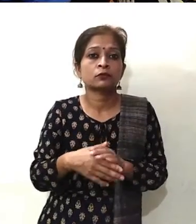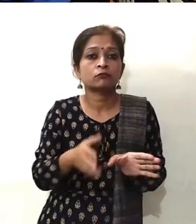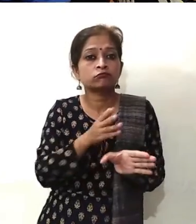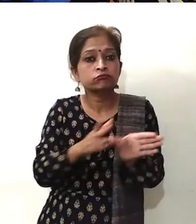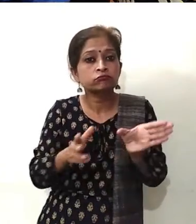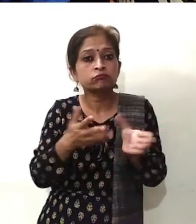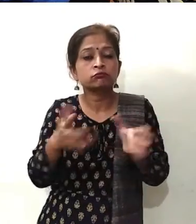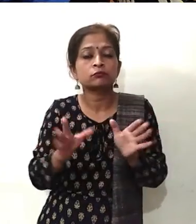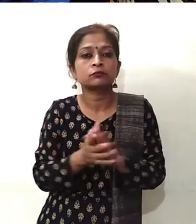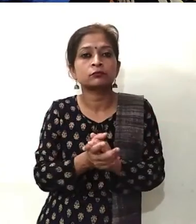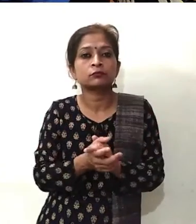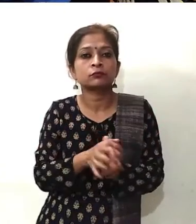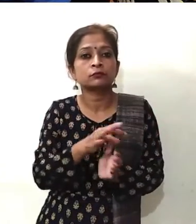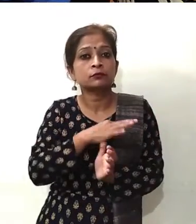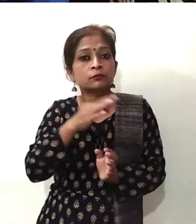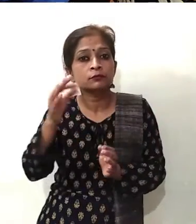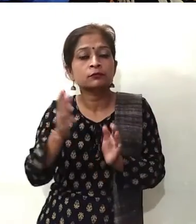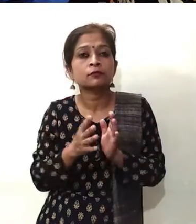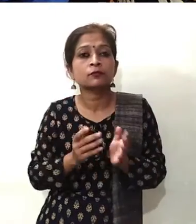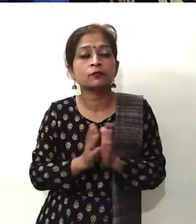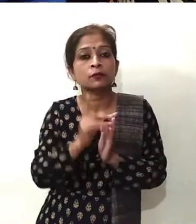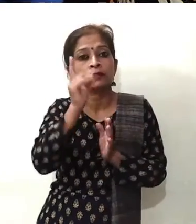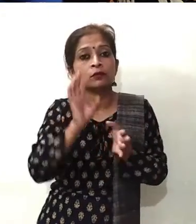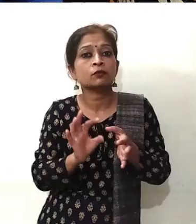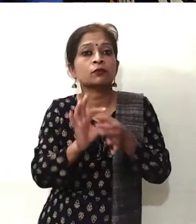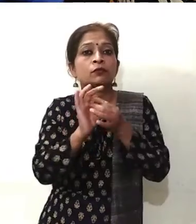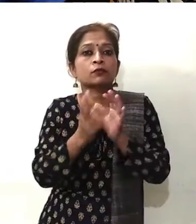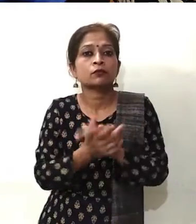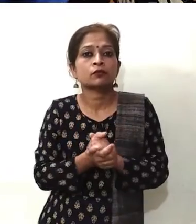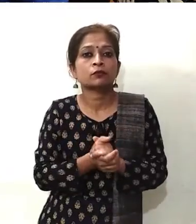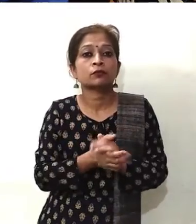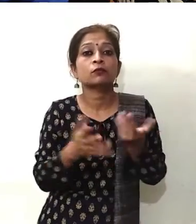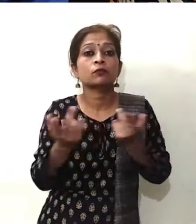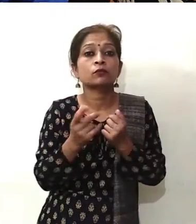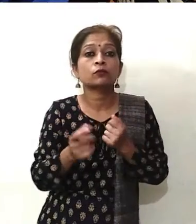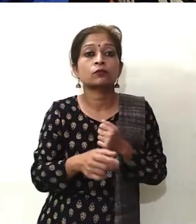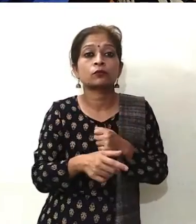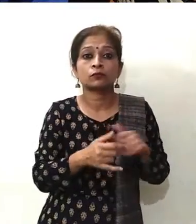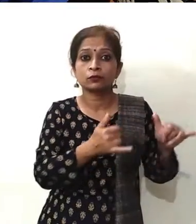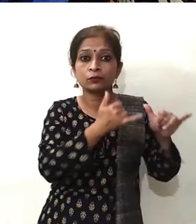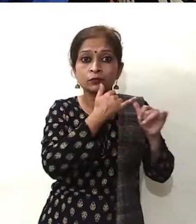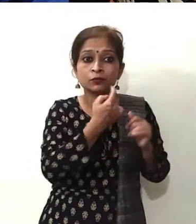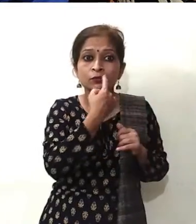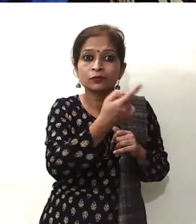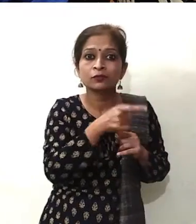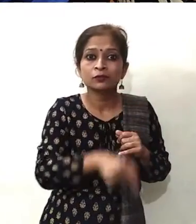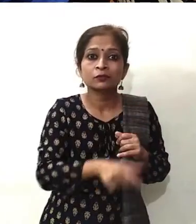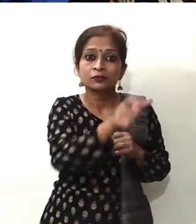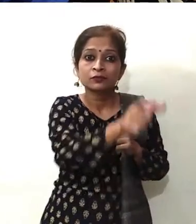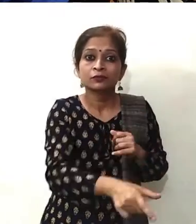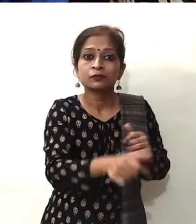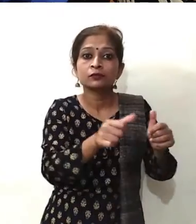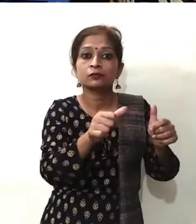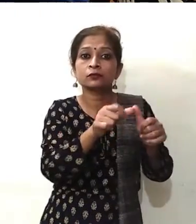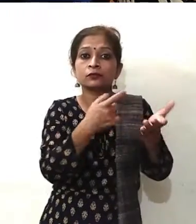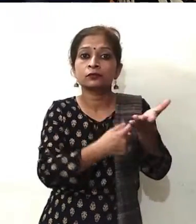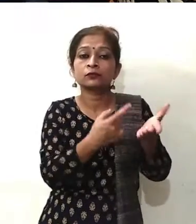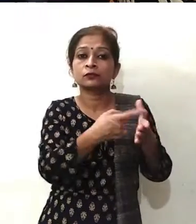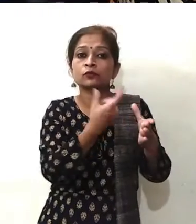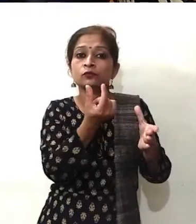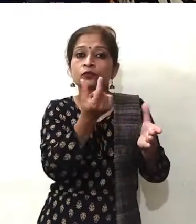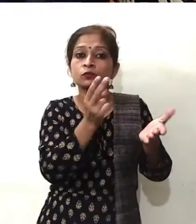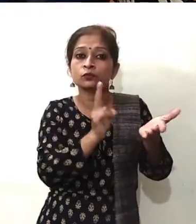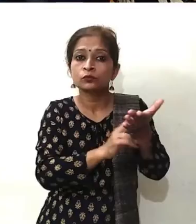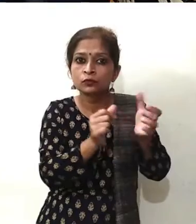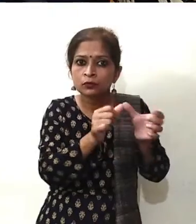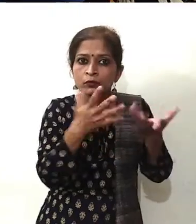हो गया होगा, वो उठ गया होगा, जो कि अर्जुन होते होते जो कि कृष्ण करवा रहे हैं उसे। कृष्ण जैसे एक आदमी को खड़ा होना पड़ रहा है मुक्त करने के लिए,